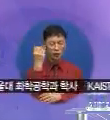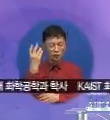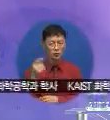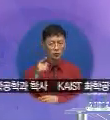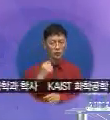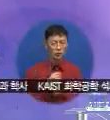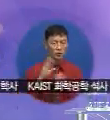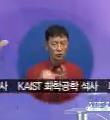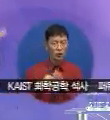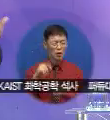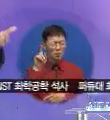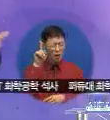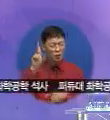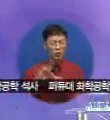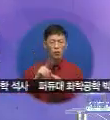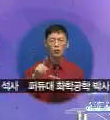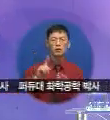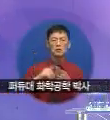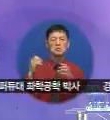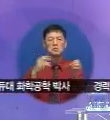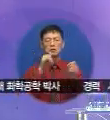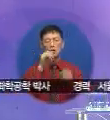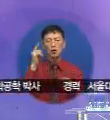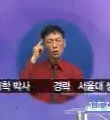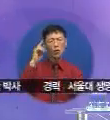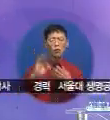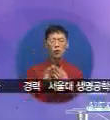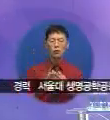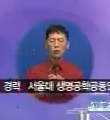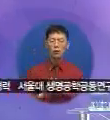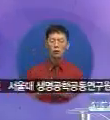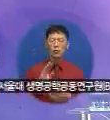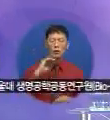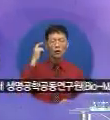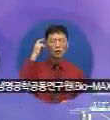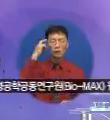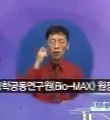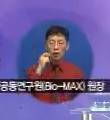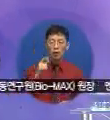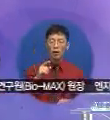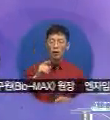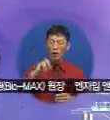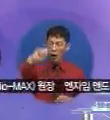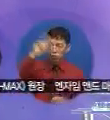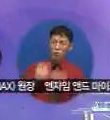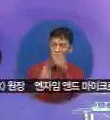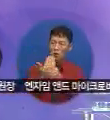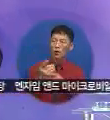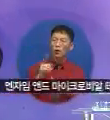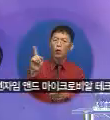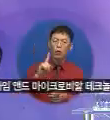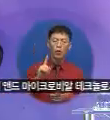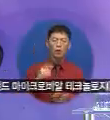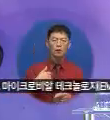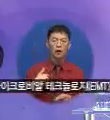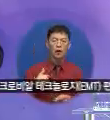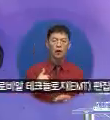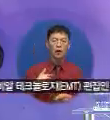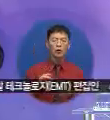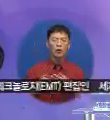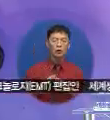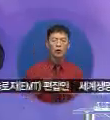신문, 매스컴에서 연일 이런 얘기를 하는 거죠. 도대체 상상도 못했던 일들이 일어나서 이걸 도대체 어떻게